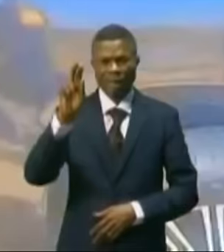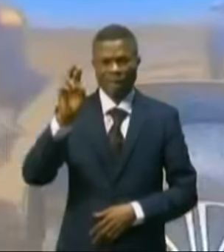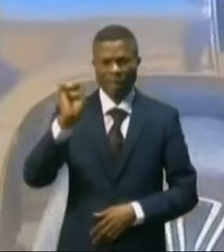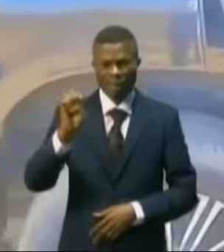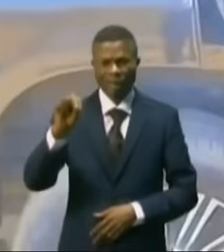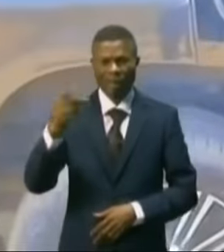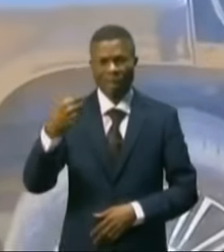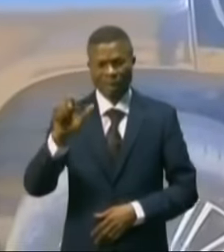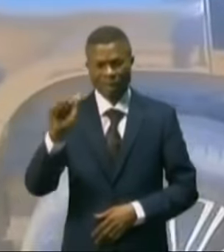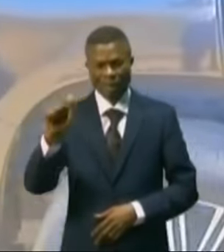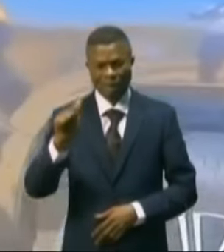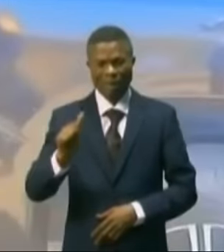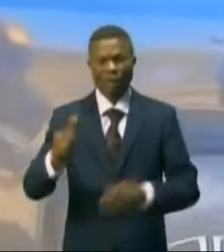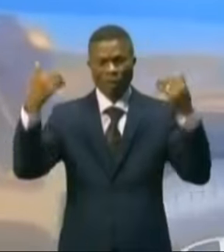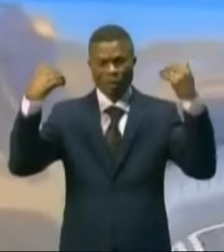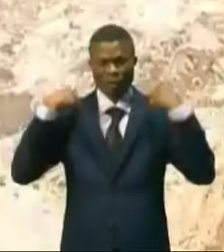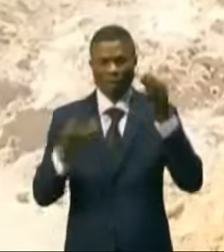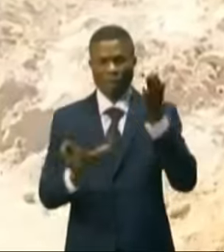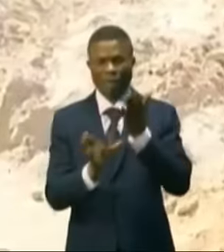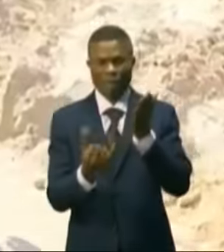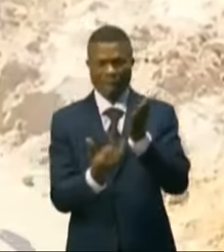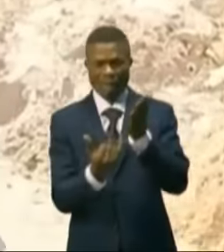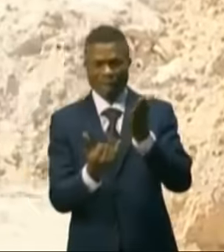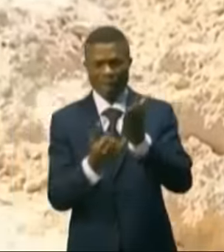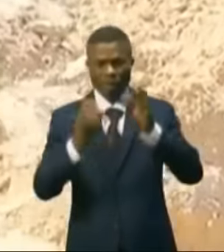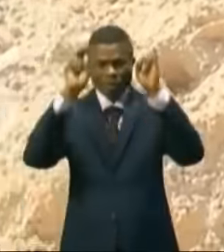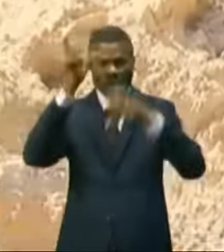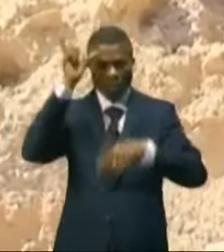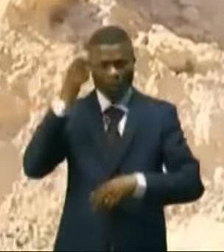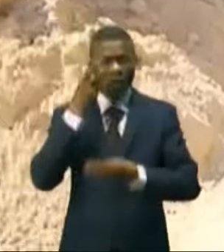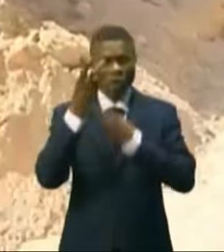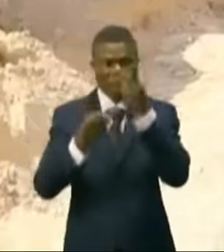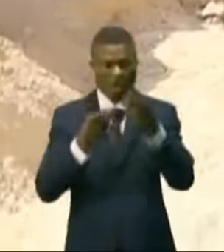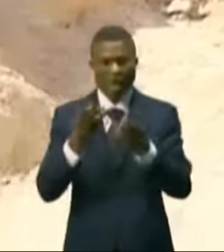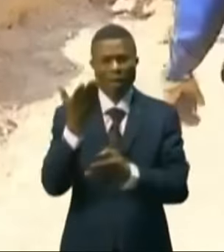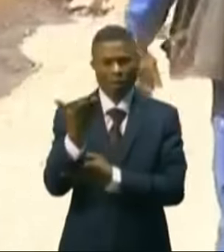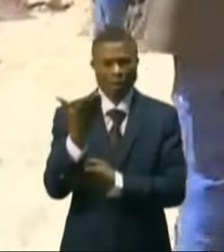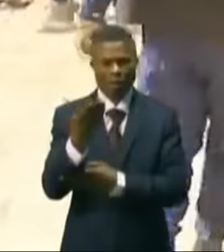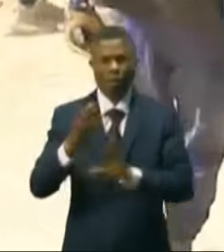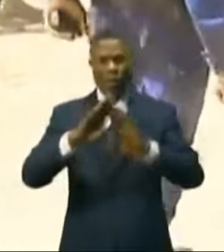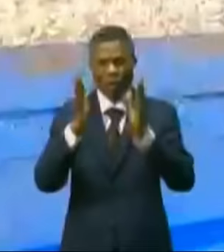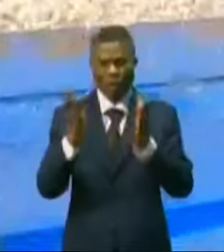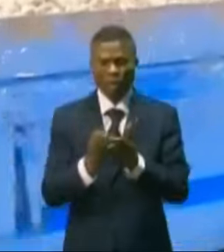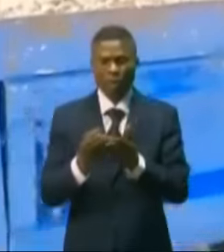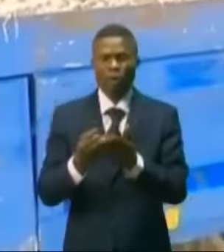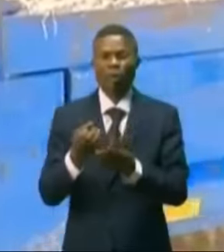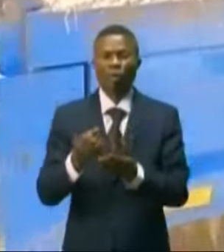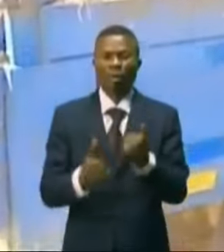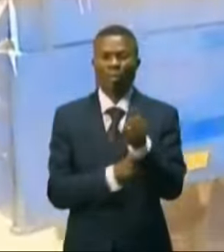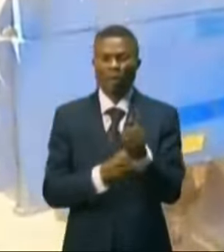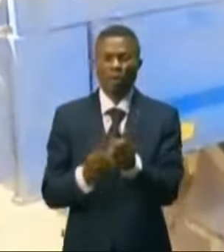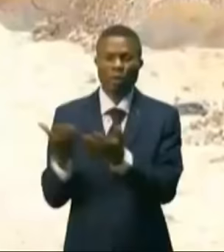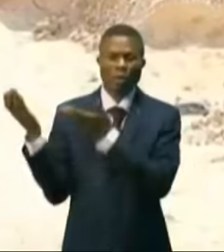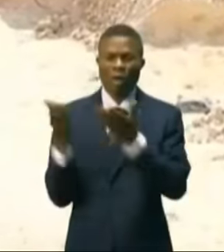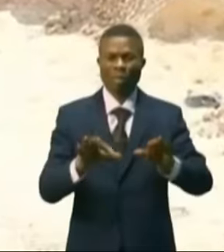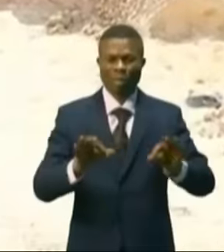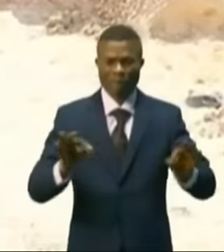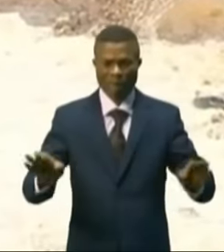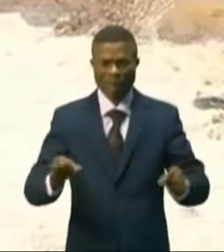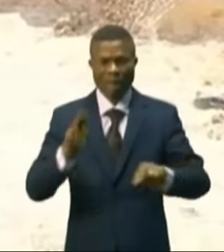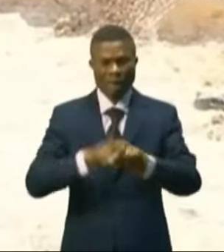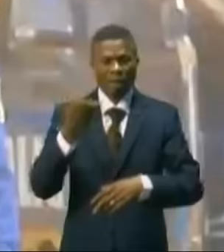maire ad intérim de Lubumbashi, a clôturé sa ronde en interpellant quelques transporteurs de sable qui exercent illégalement à cet